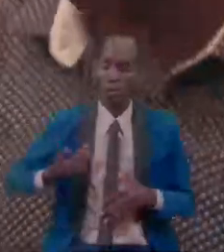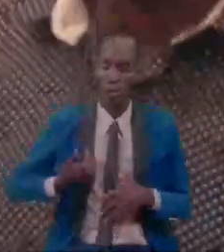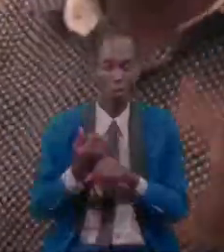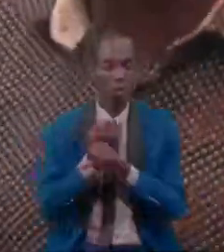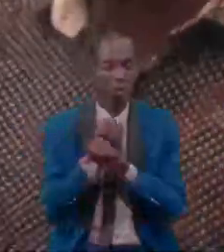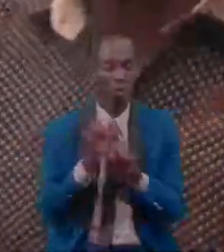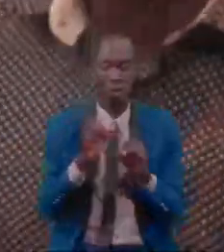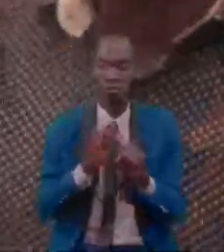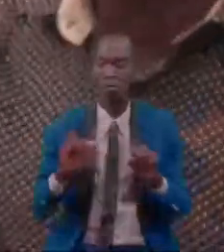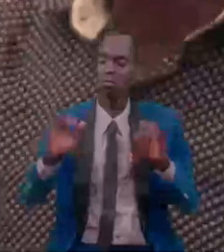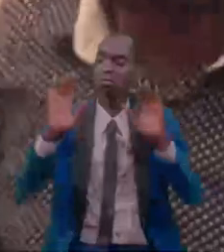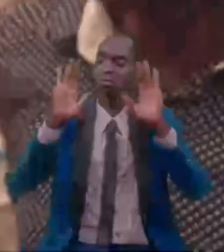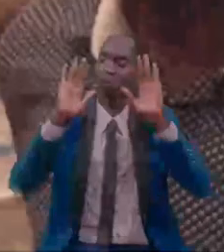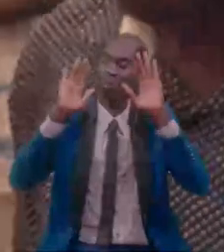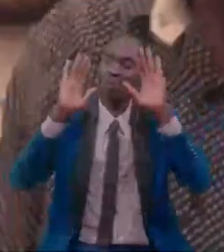les merveilles qui sauvent l'âme,